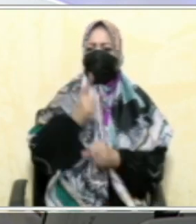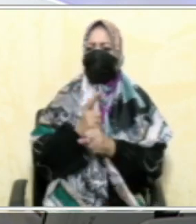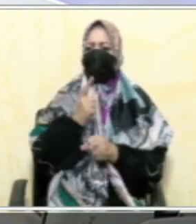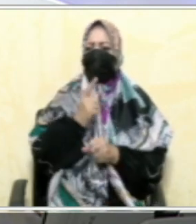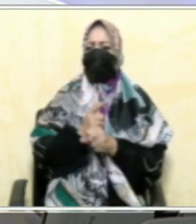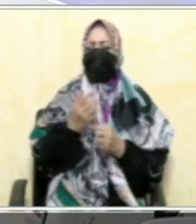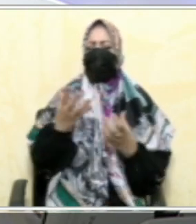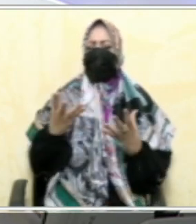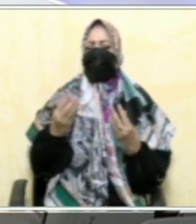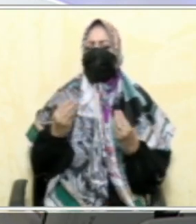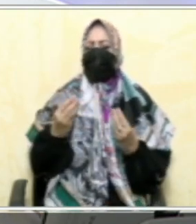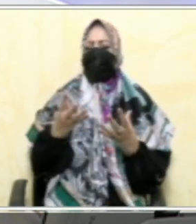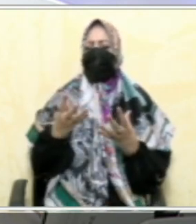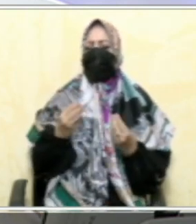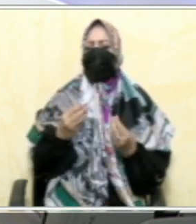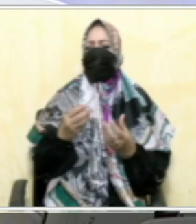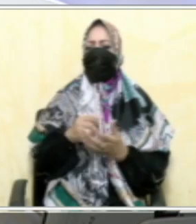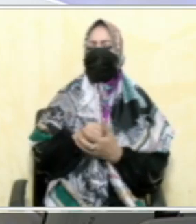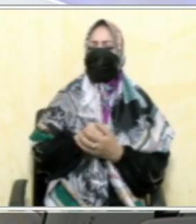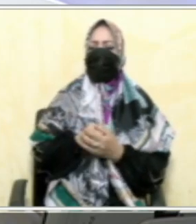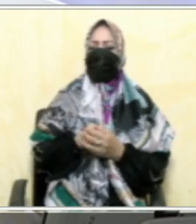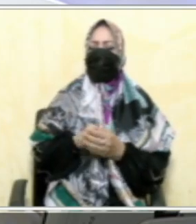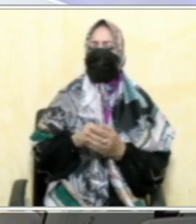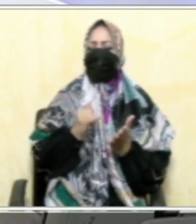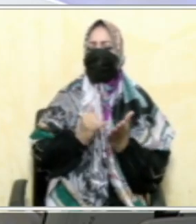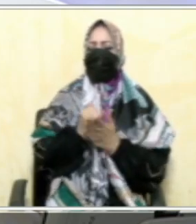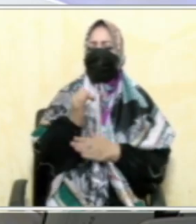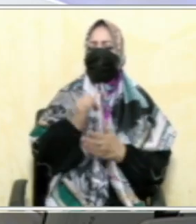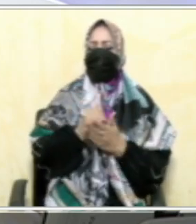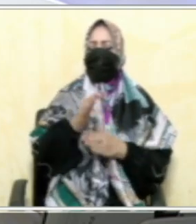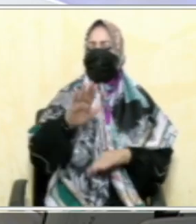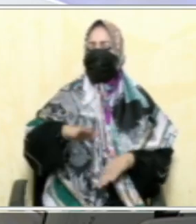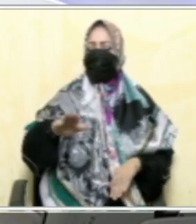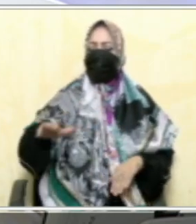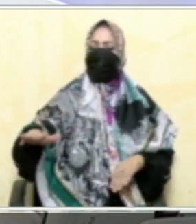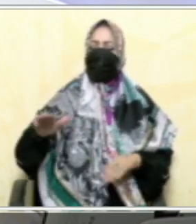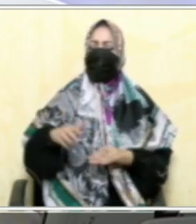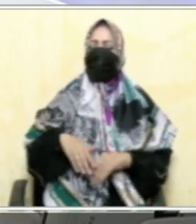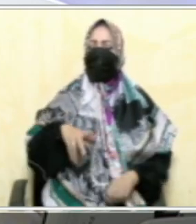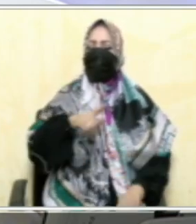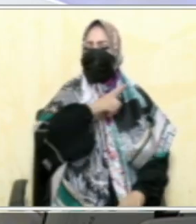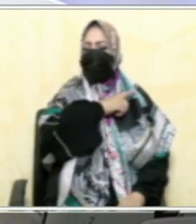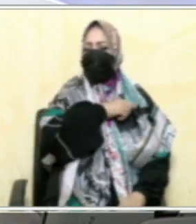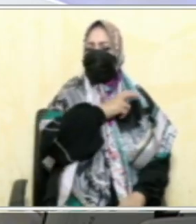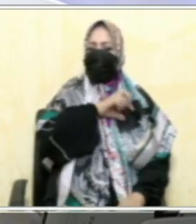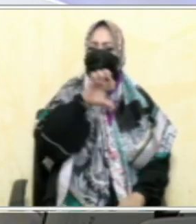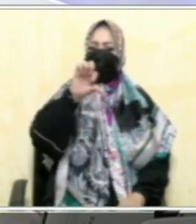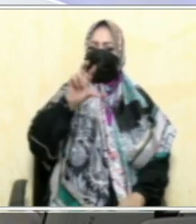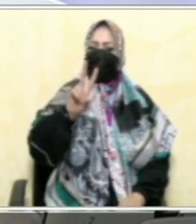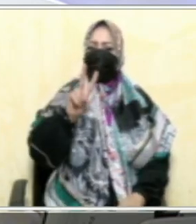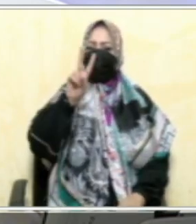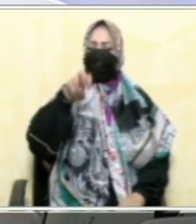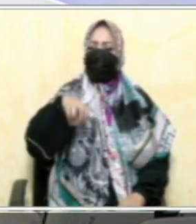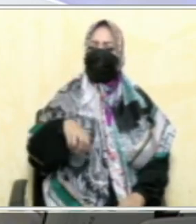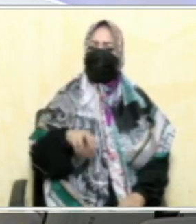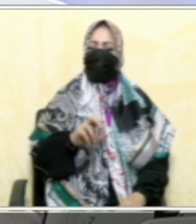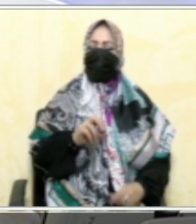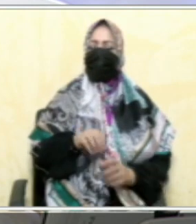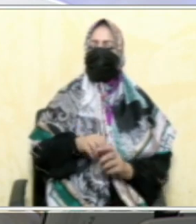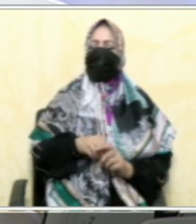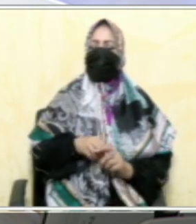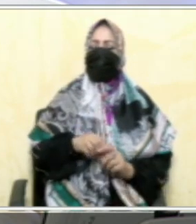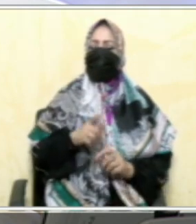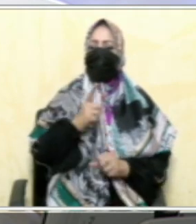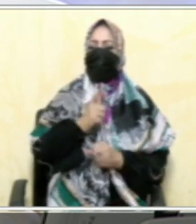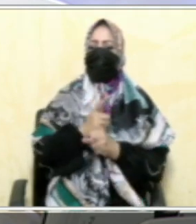وقبل ذلك كانت هناك المدرسات والأبلات في بلادنا، ولكن لم يكن بأعداد كبيرة